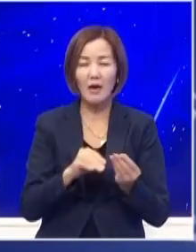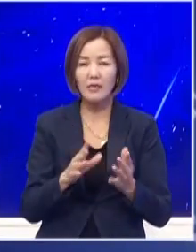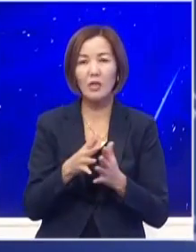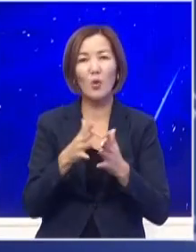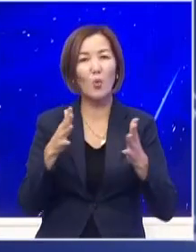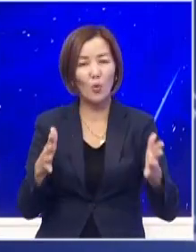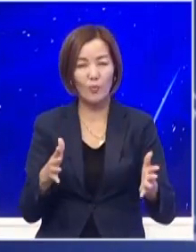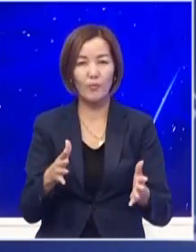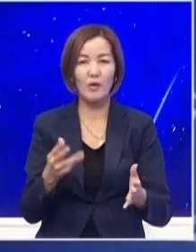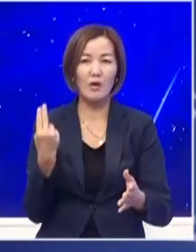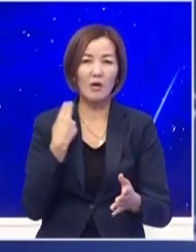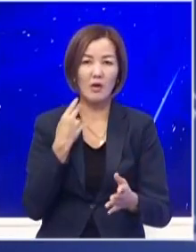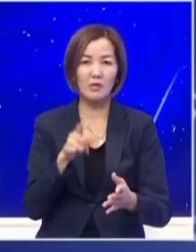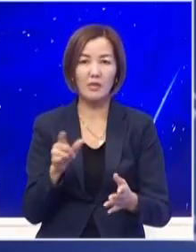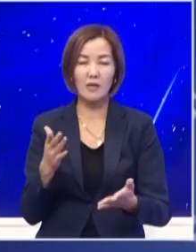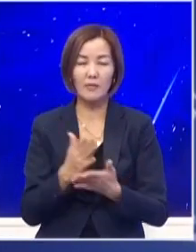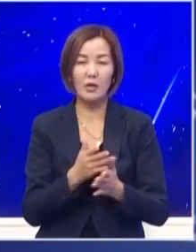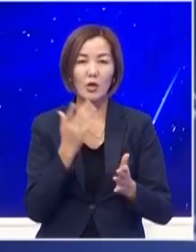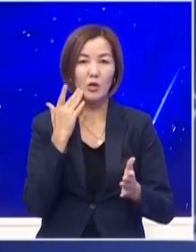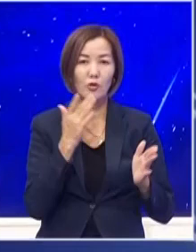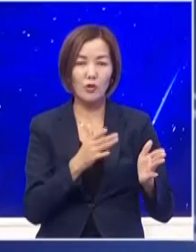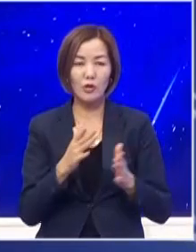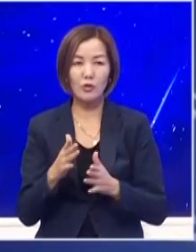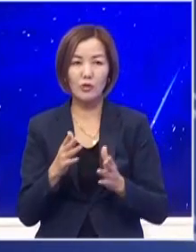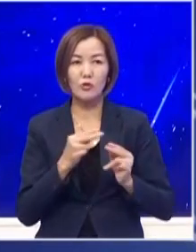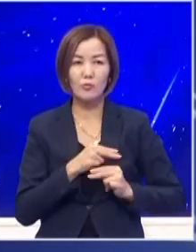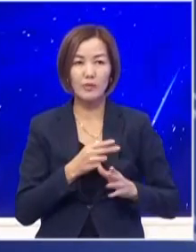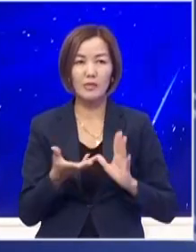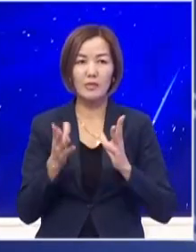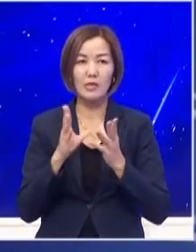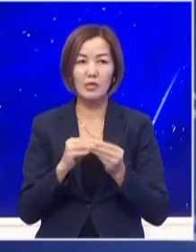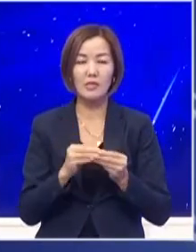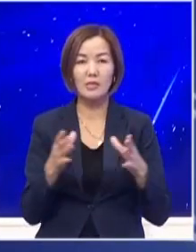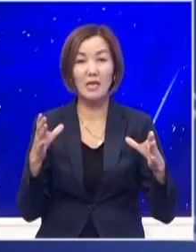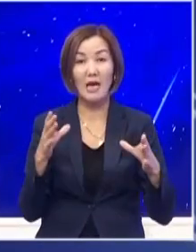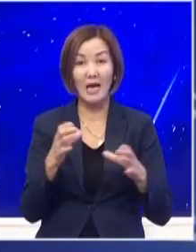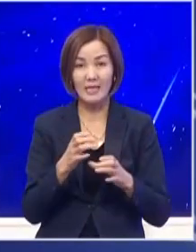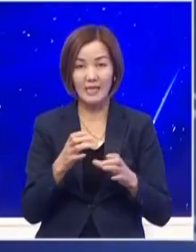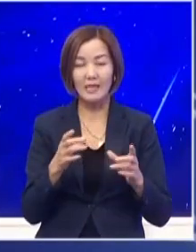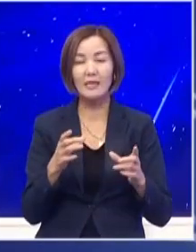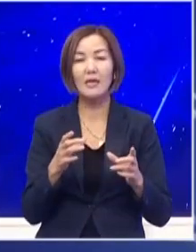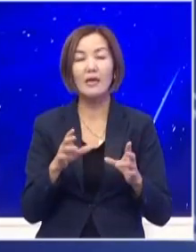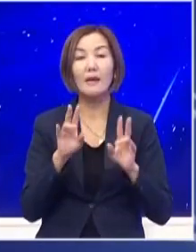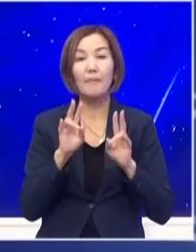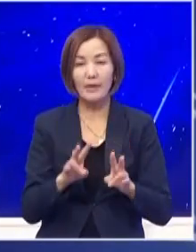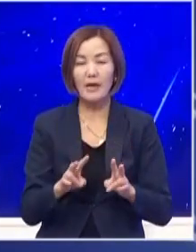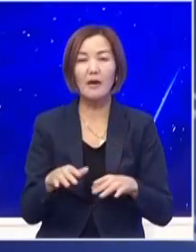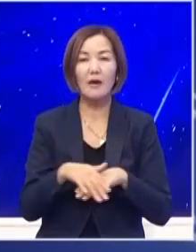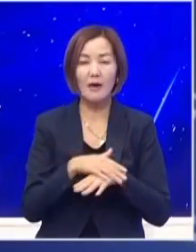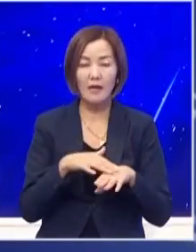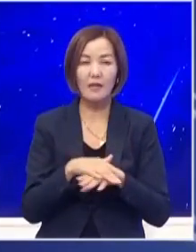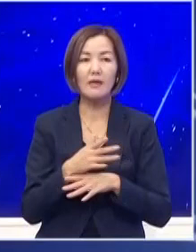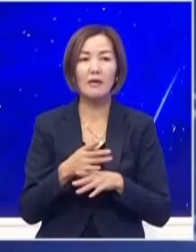бірақ біздің тұрақты түрде жүйелі жасалған жұмыстарымыз нәтижесінде азайттық, бірақ сонда да халықтың